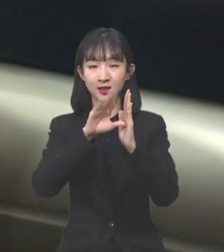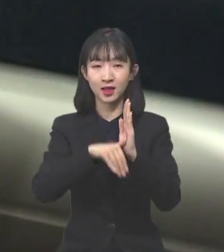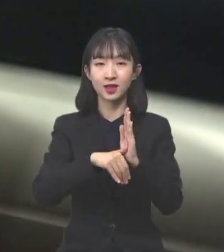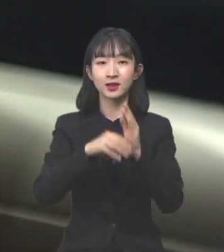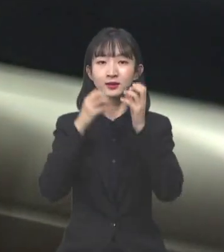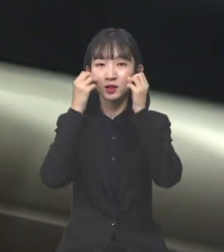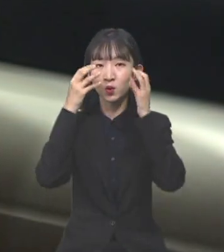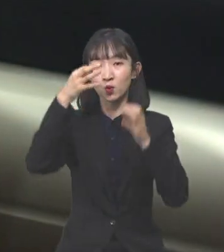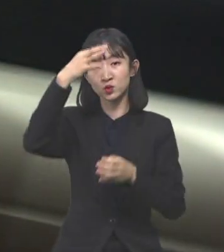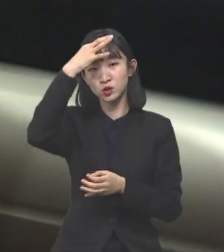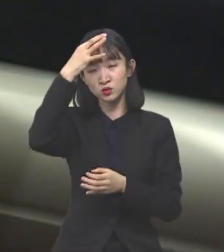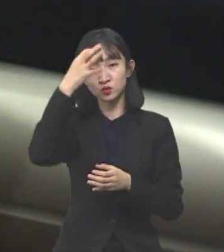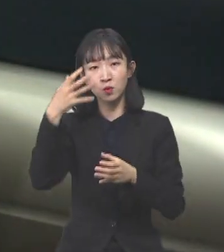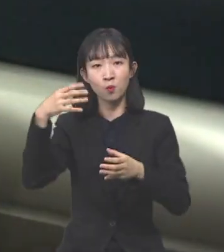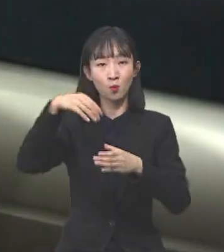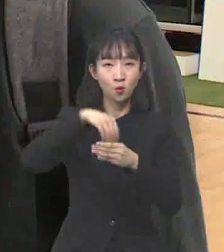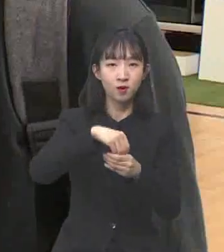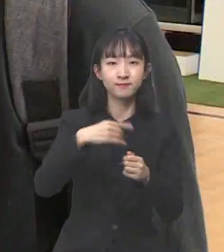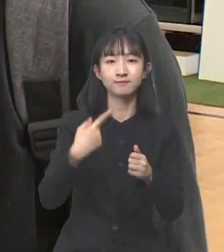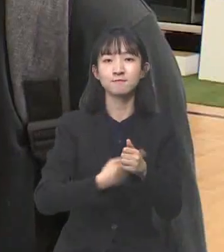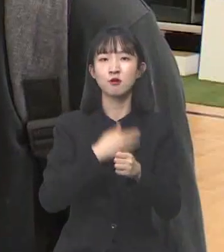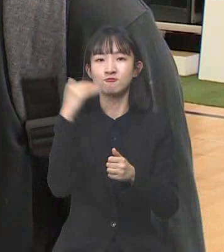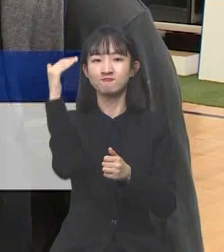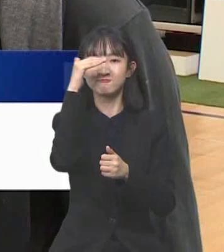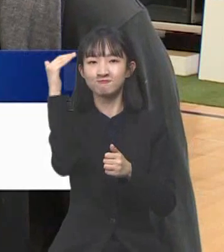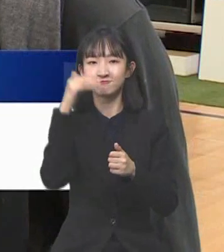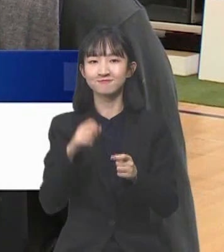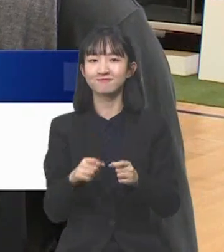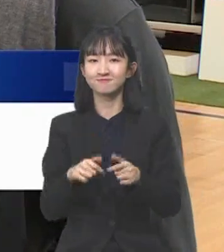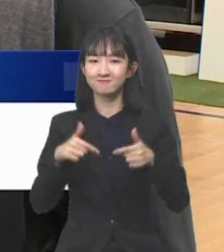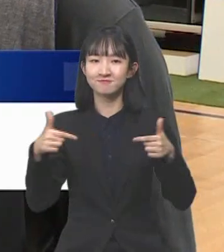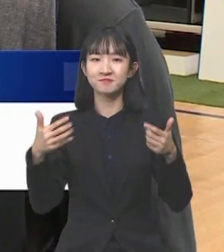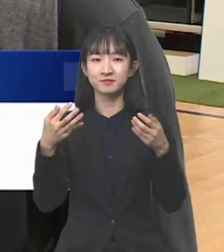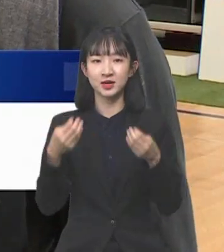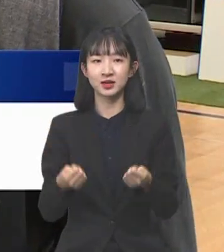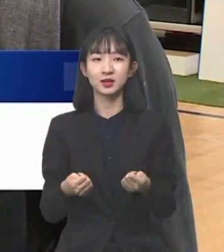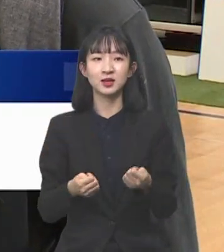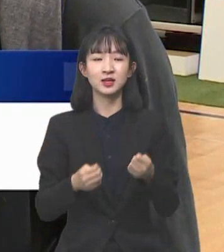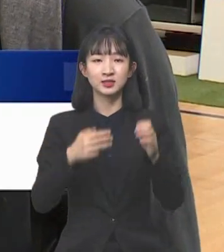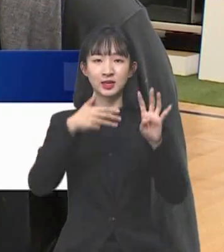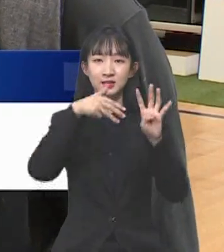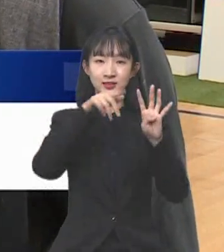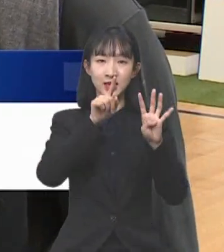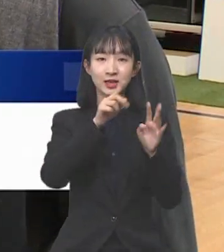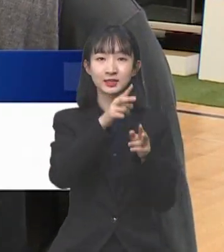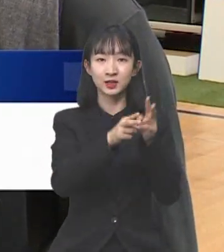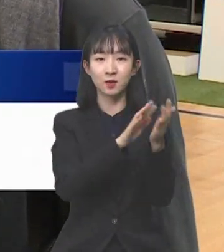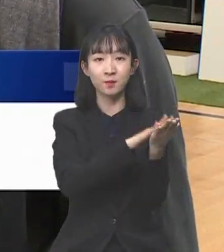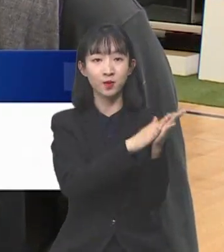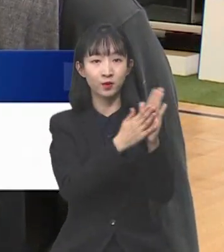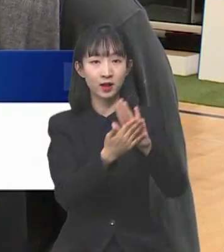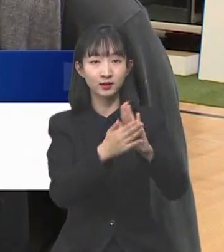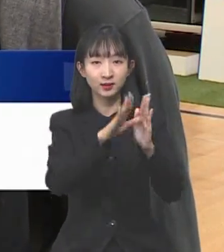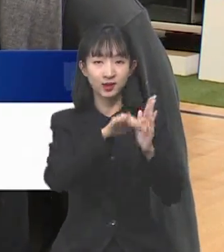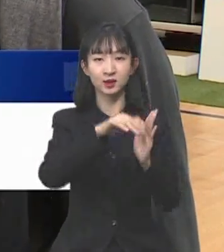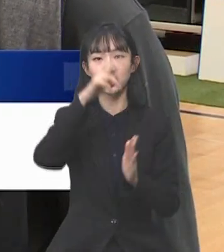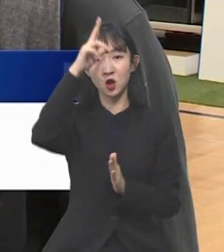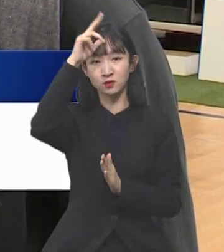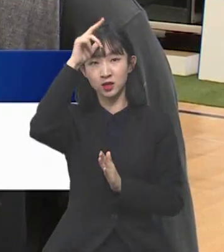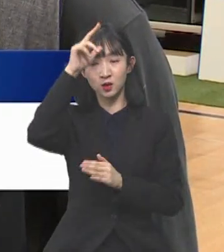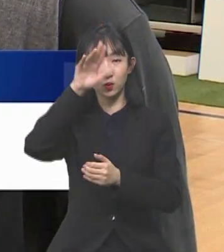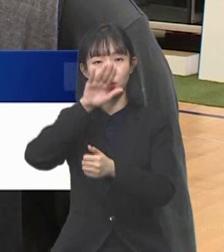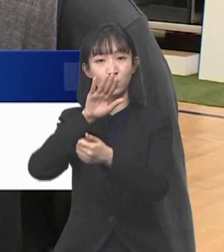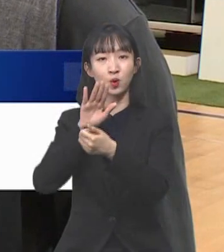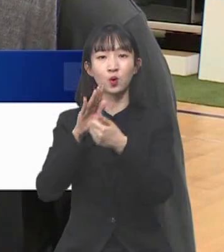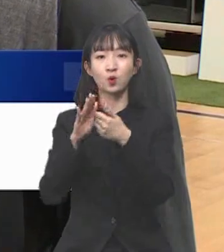관람객들의 시선을 끕니다 이런 삼성이 정 사례로 살점이 되면 에 국민들 안전을 지키는